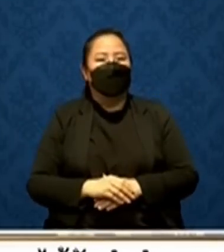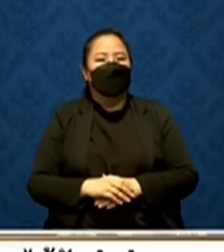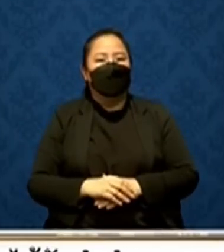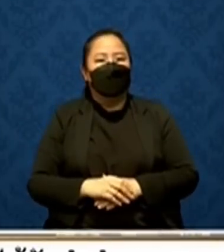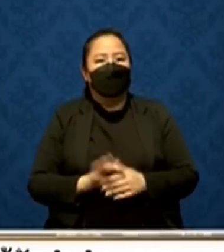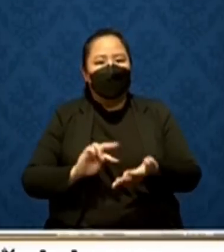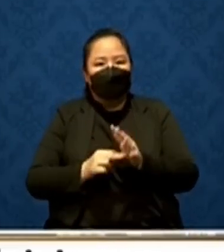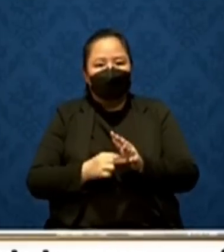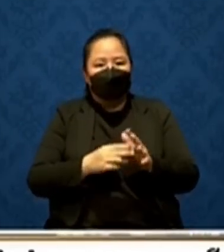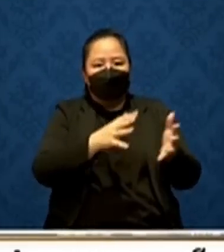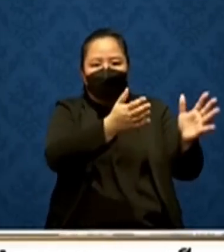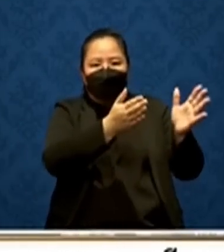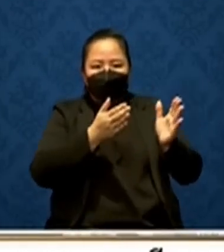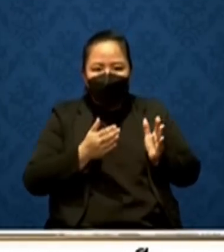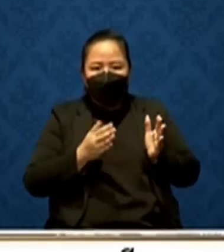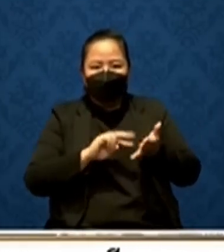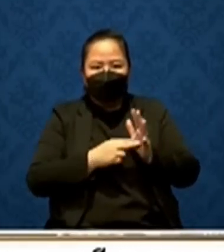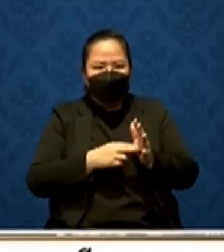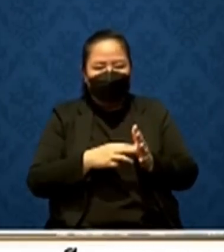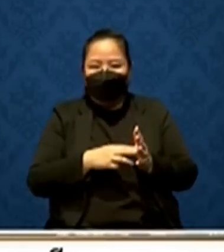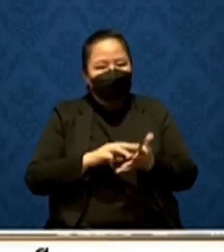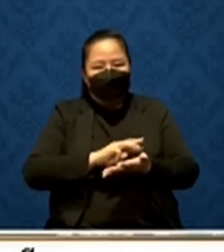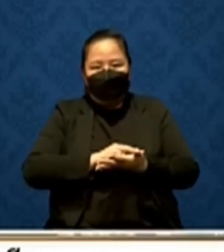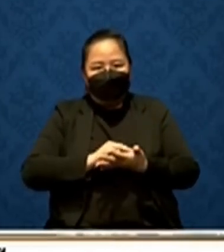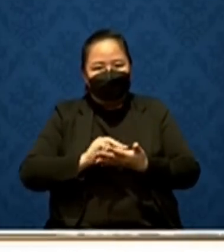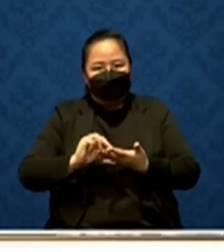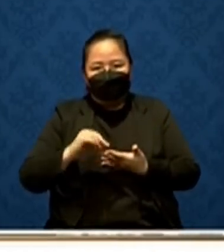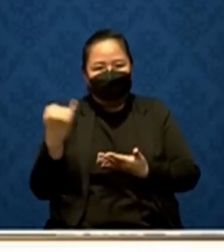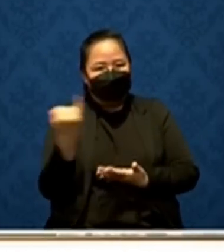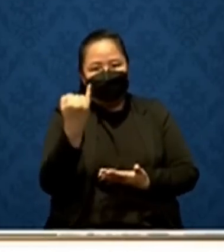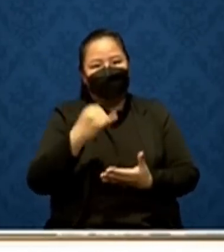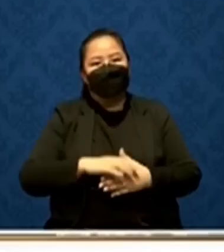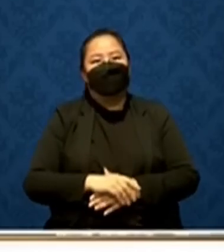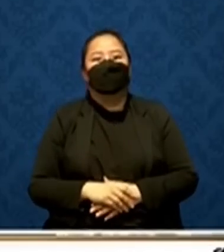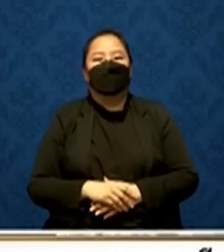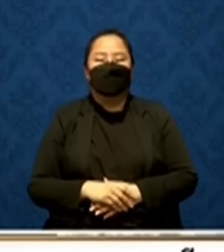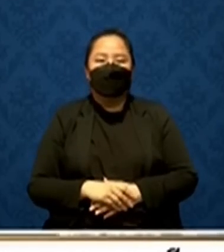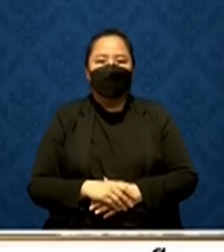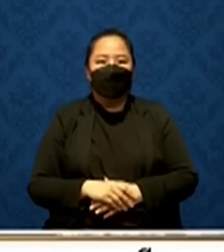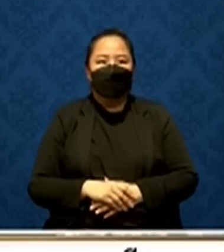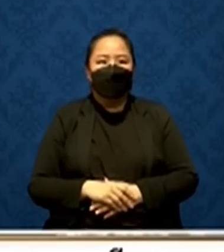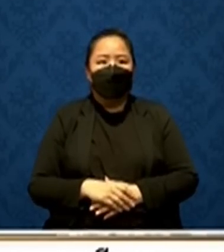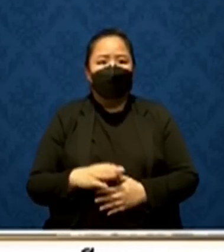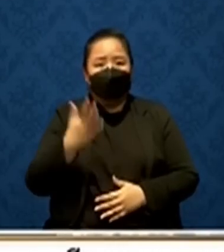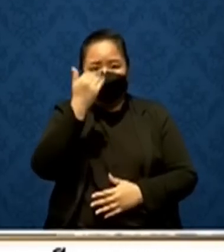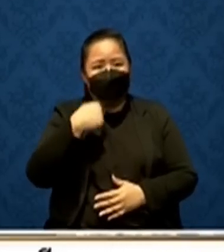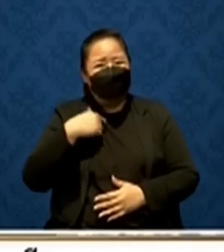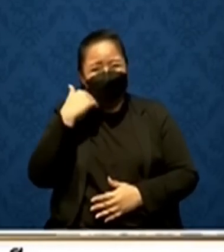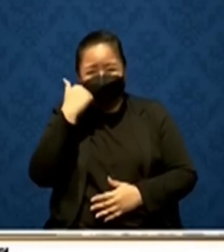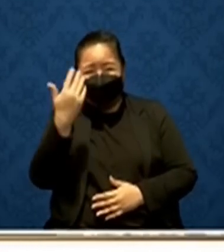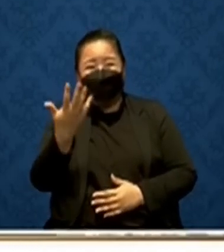ไม่กล่าวอ้างยิงเนี่ยเขาถือเป็นมารยาทที่สามที่สุดในวงการทางการเมืองนั้นแต่ละบทจะไม่เอาไปได้อย่าง